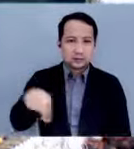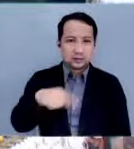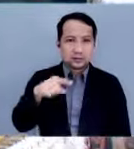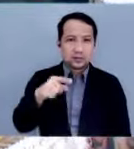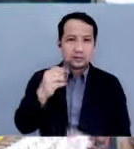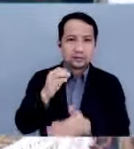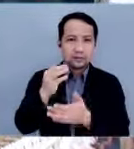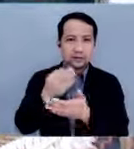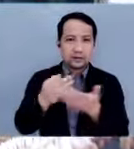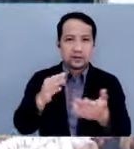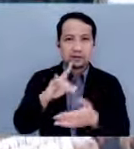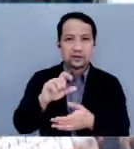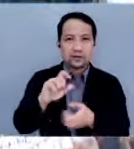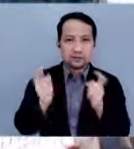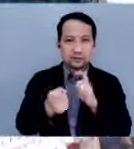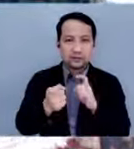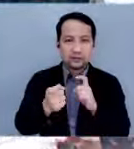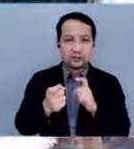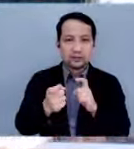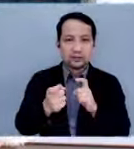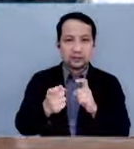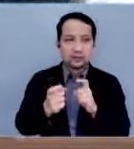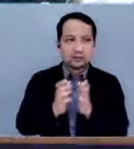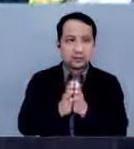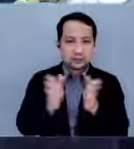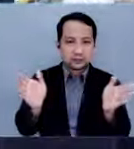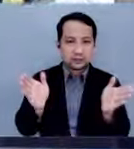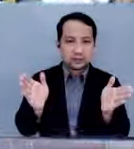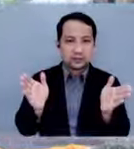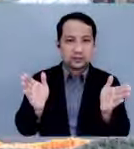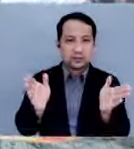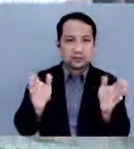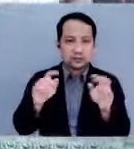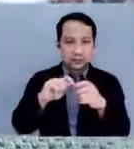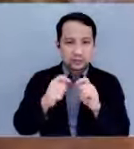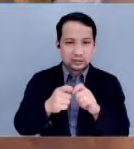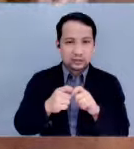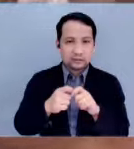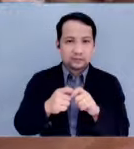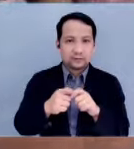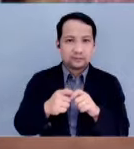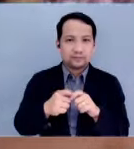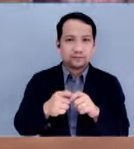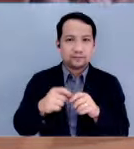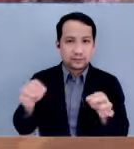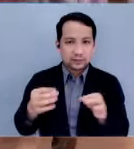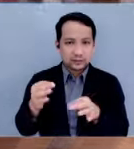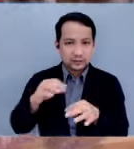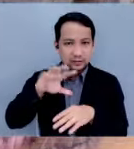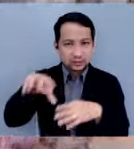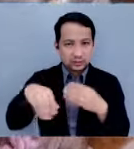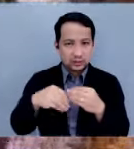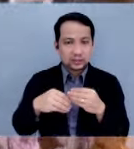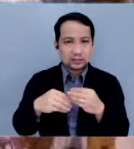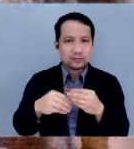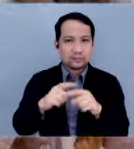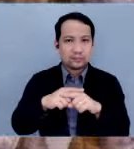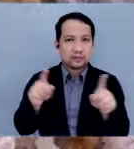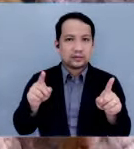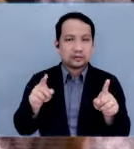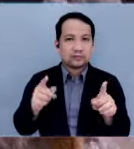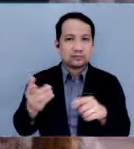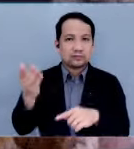po. Parang general term. Yes, ma'am. General term po. So, nakailalim ang crochet doon? Hindi po. Magkaiba po. Nauso to Mami